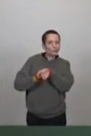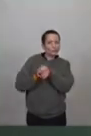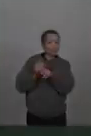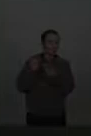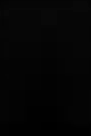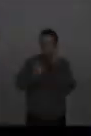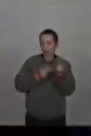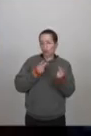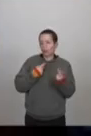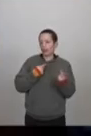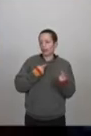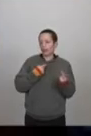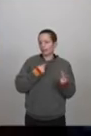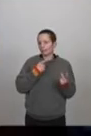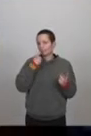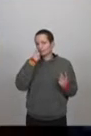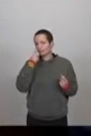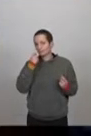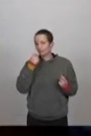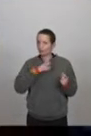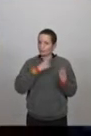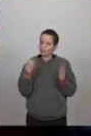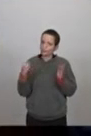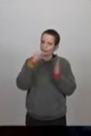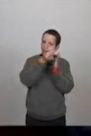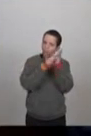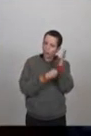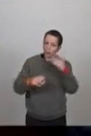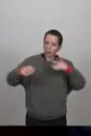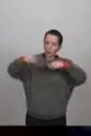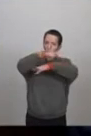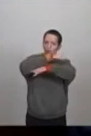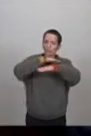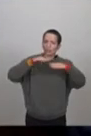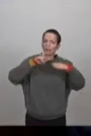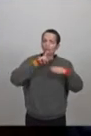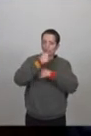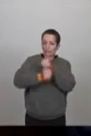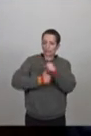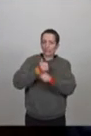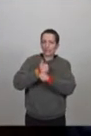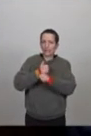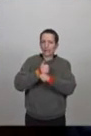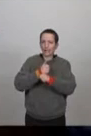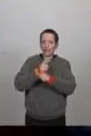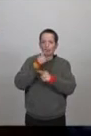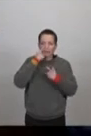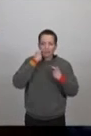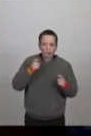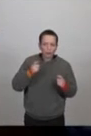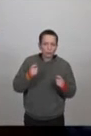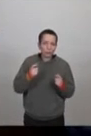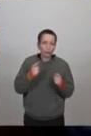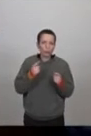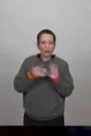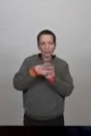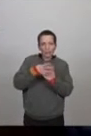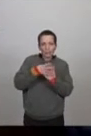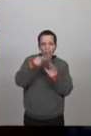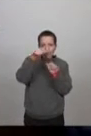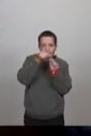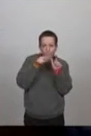du genre. Nous appliquons une charte environnementale depuis cette année qui fait attention effectivement à un certain nombre de